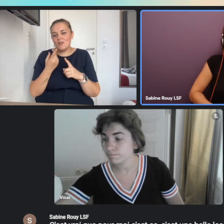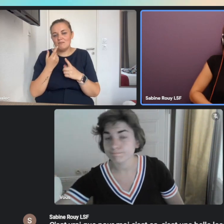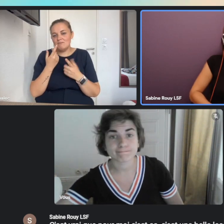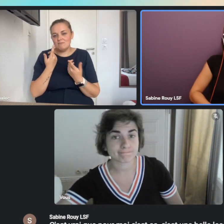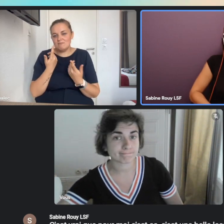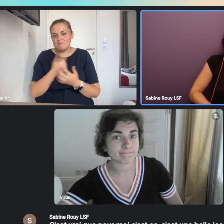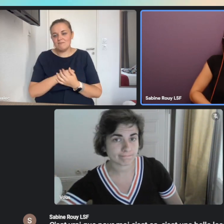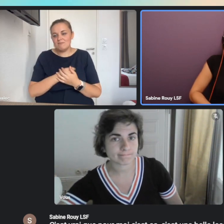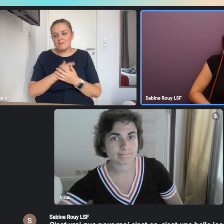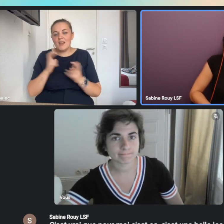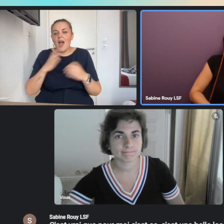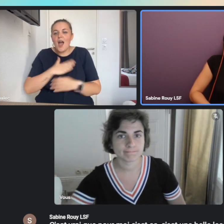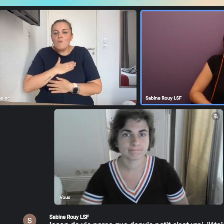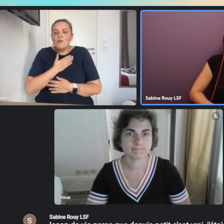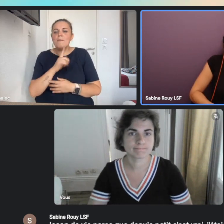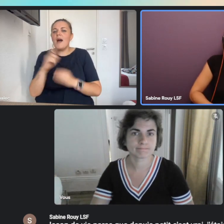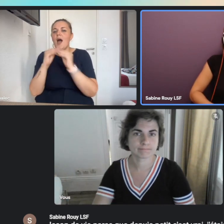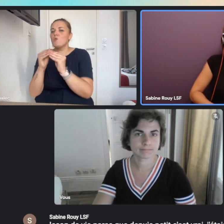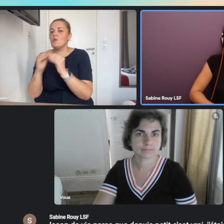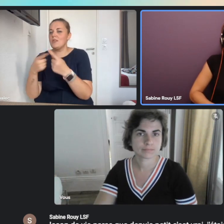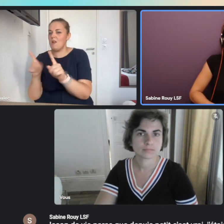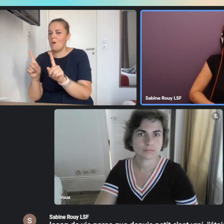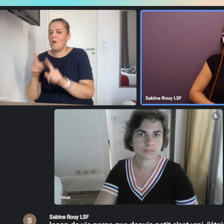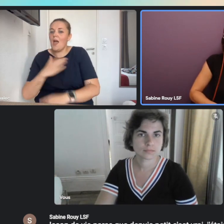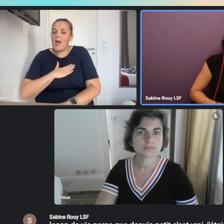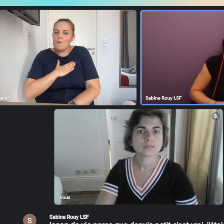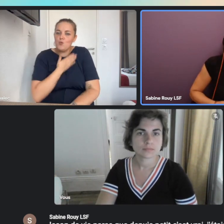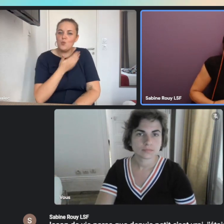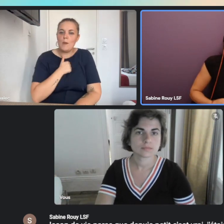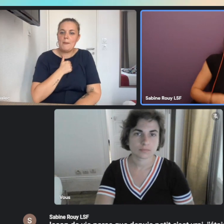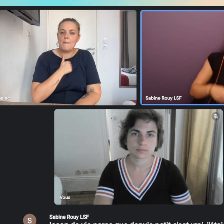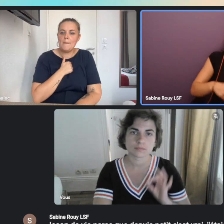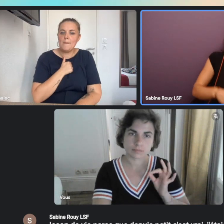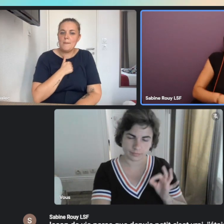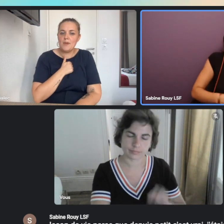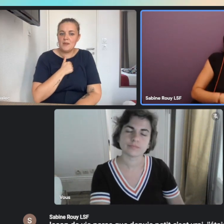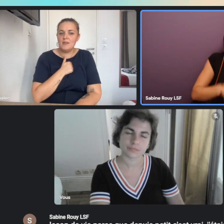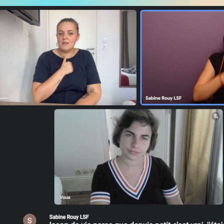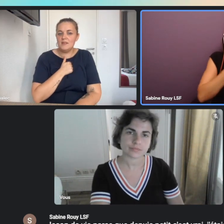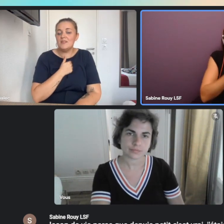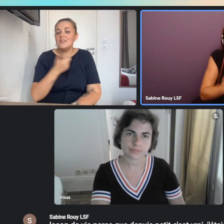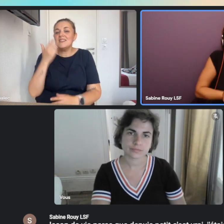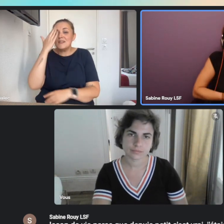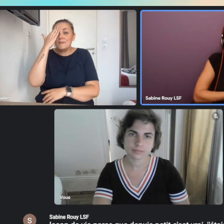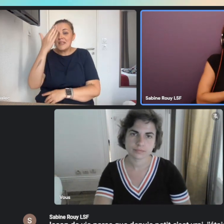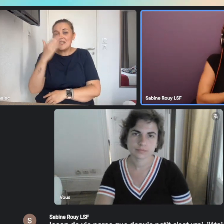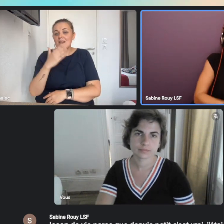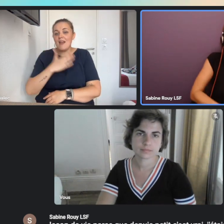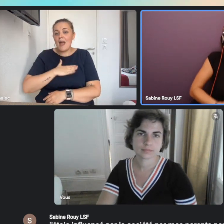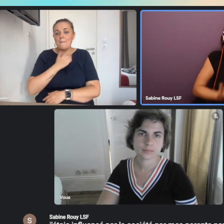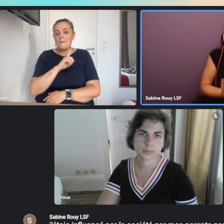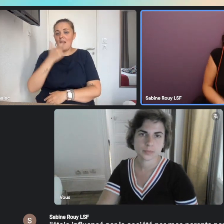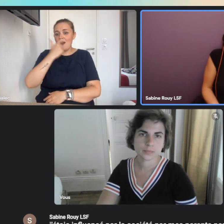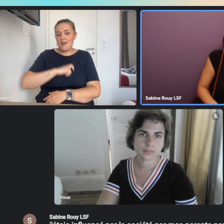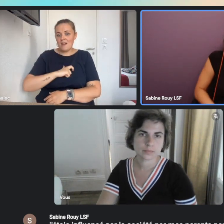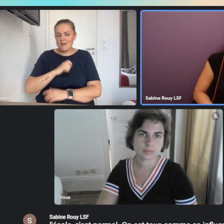et ça, c'est important. Mmh. Heu, pas l'amour, mais l'amour qu'on peut ressentir pour les autres, mais